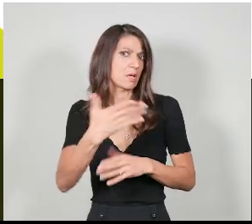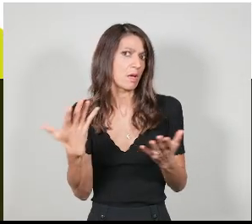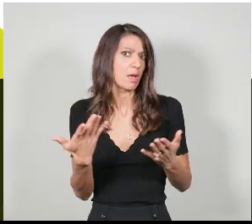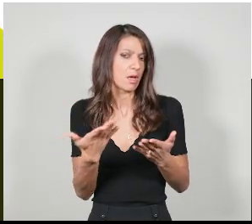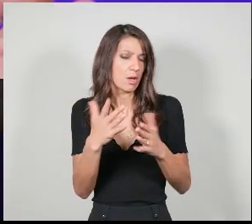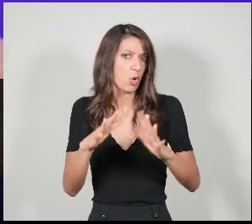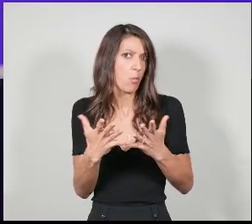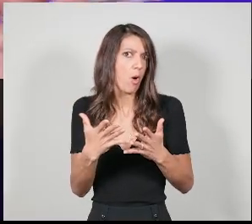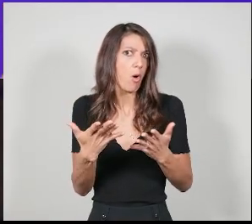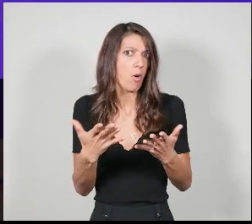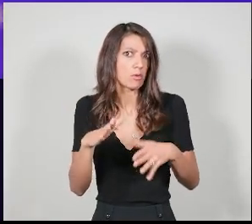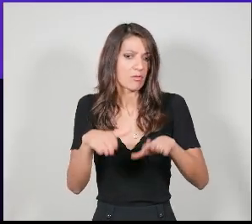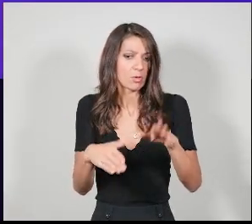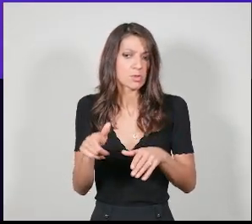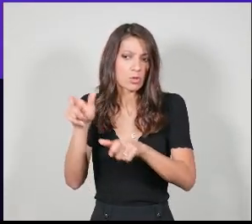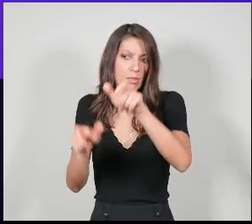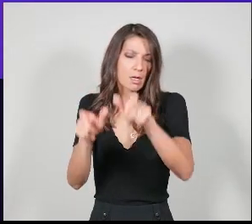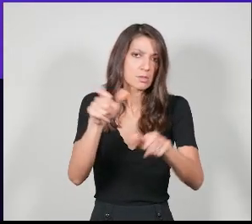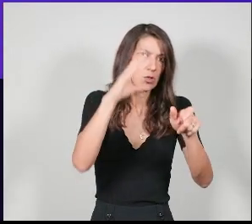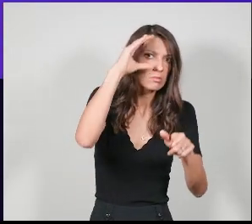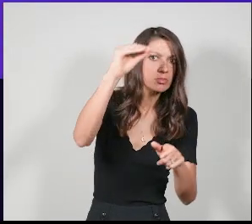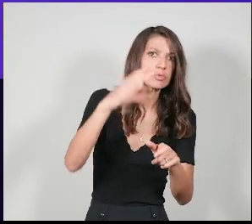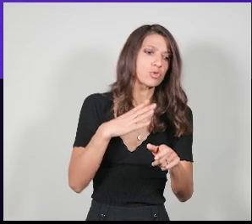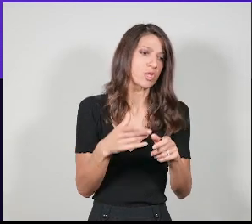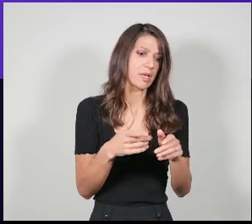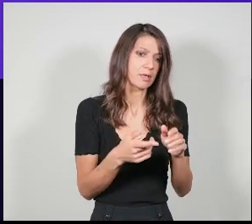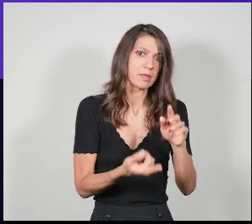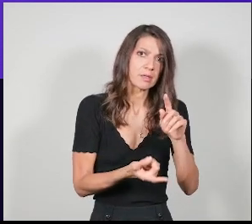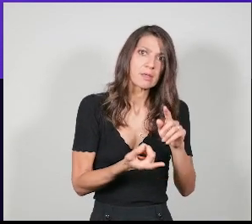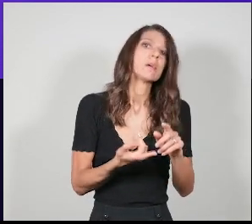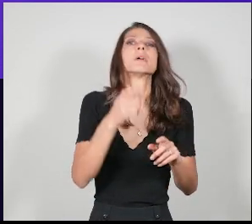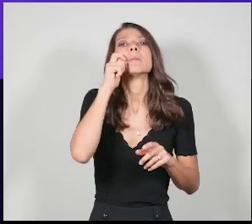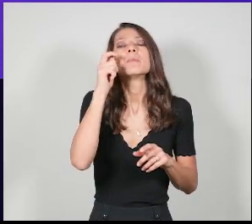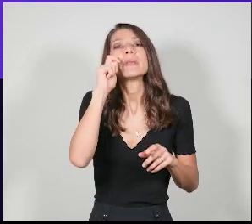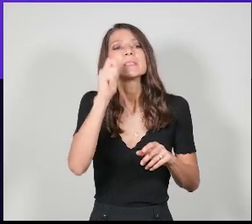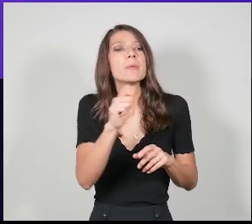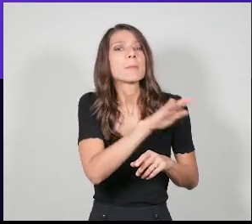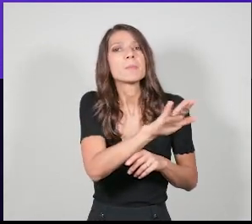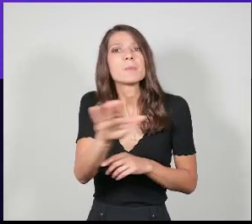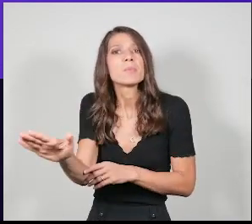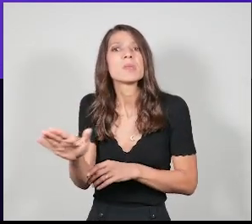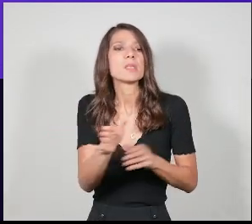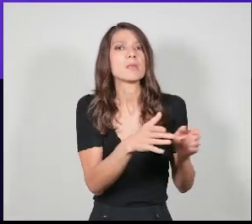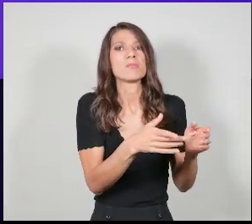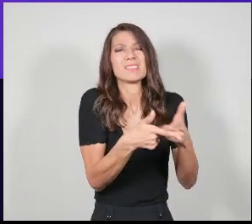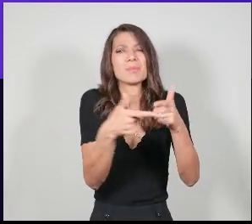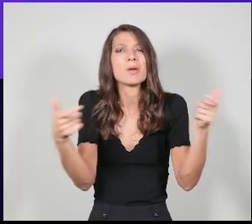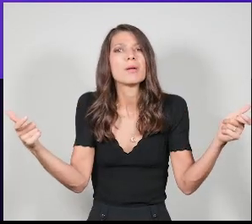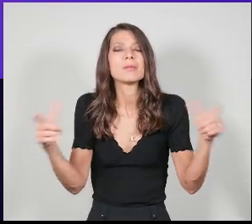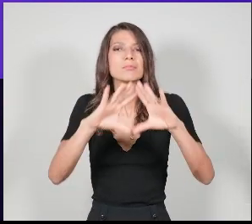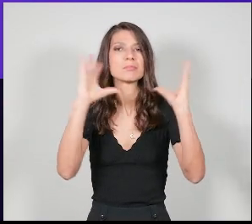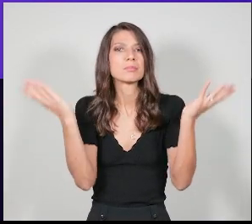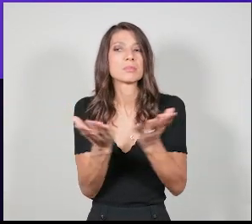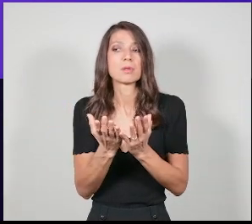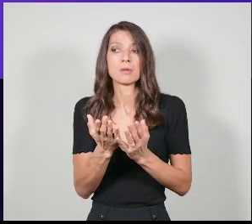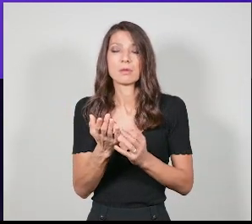qu'il y a une grande mosaïque de professionnels avec des spécialisations, etc. Est-ce que là aussi, il faut revenir à un statut unique d'une certaine manière du